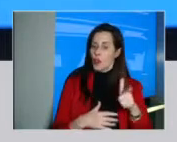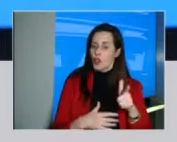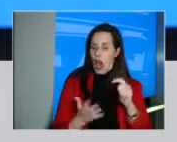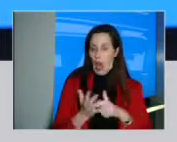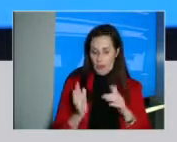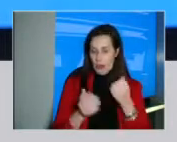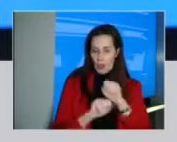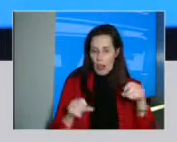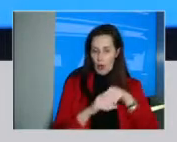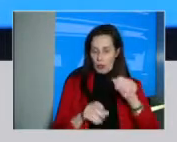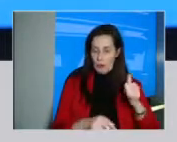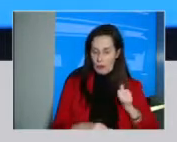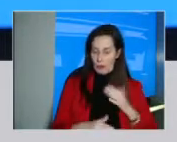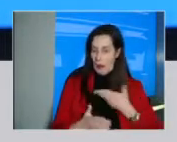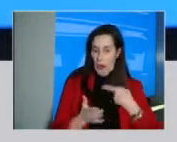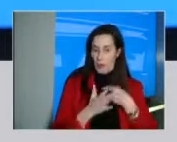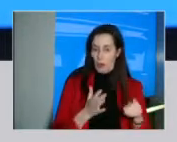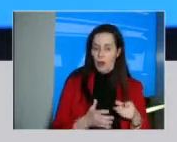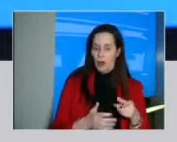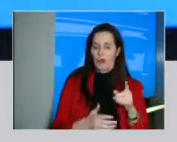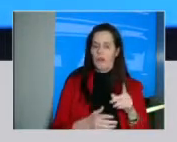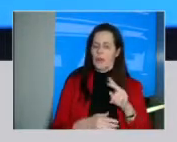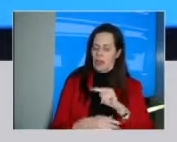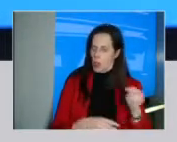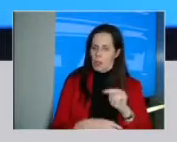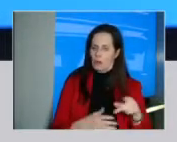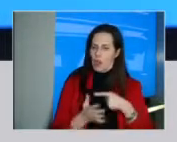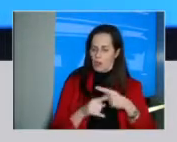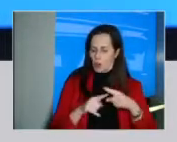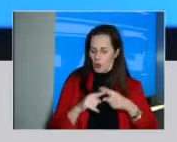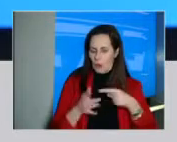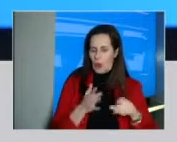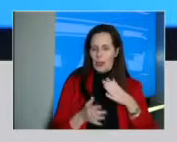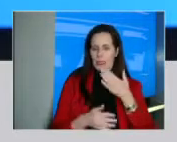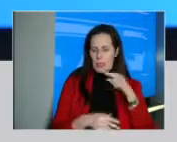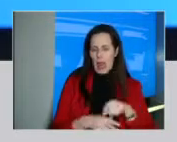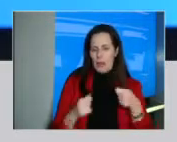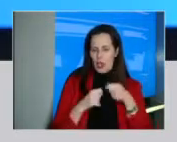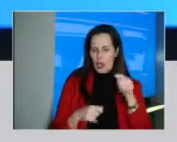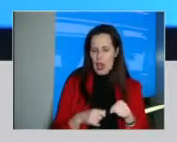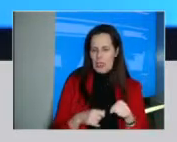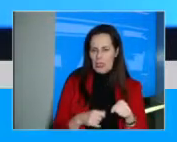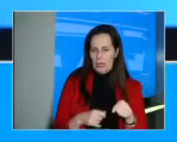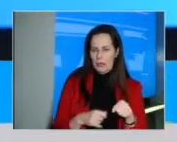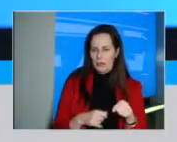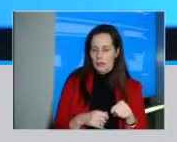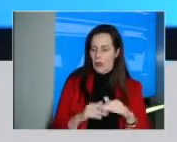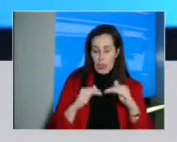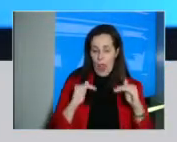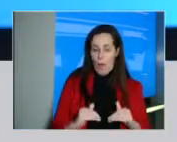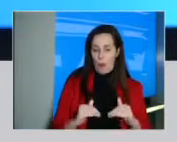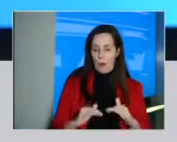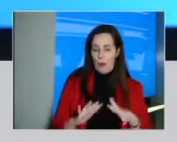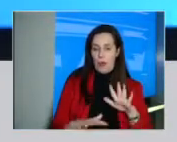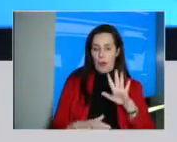כסף ולקבל פטור, וסוגים שונים של פטורים. מדינת ישראל נמצאת בהיבט הזה די נמוך, היא נמצאת